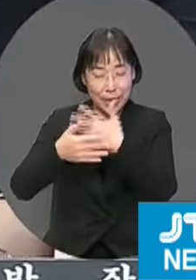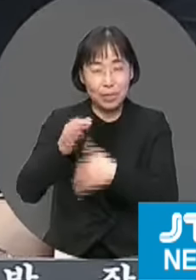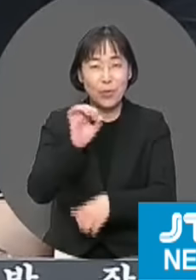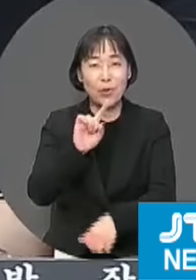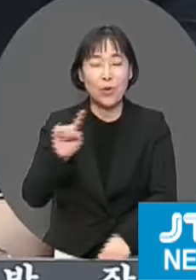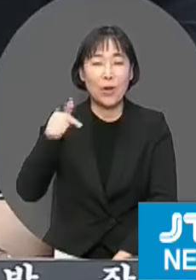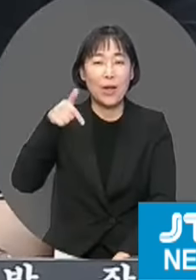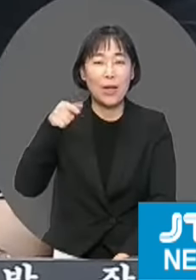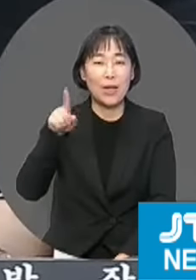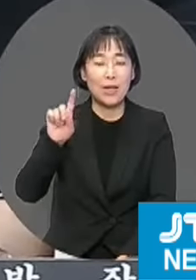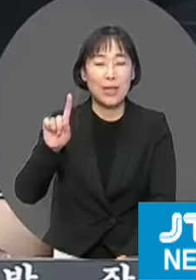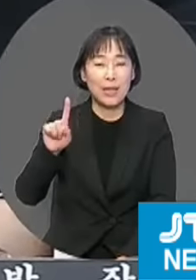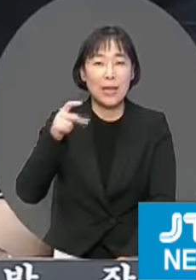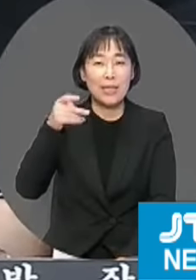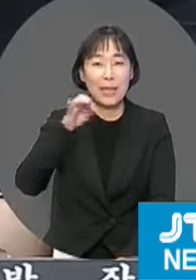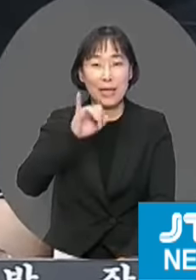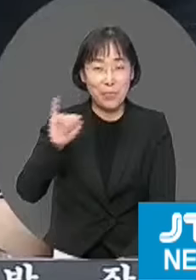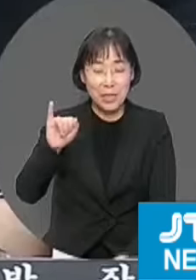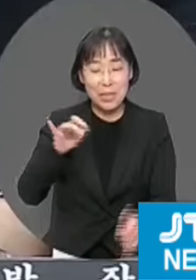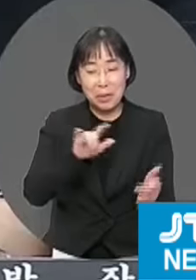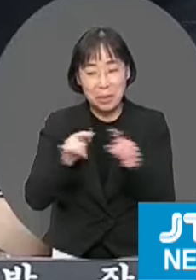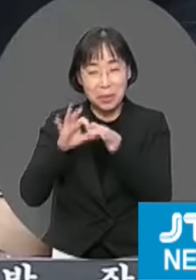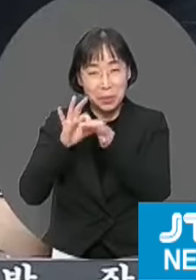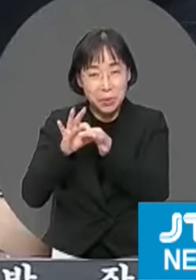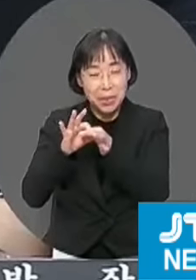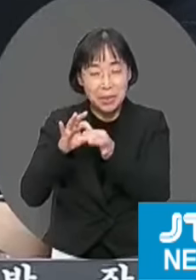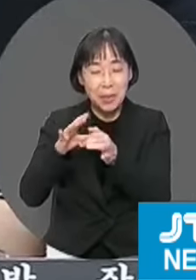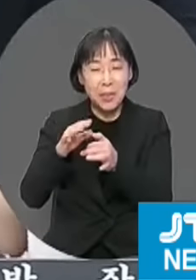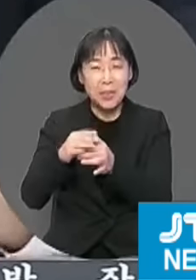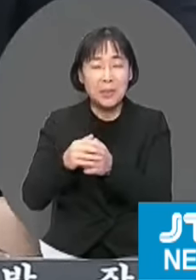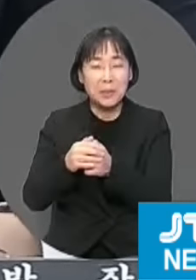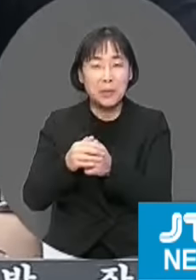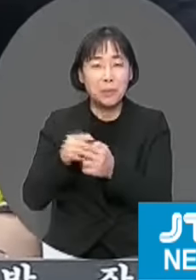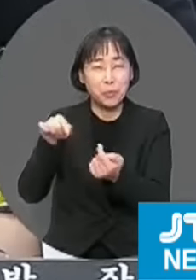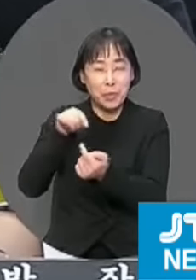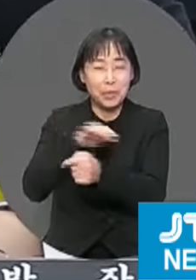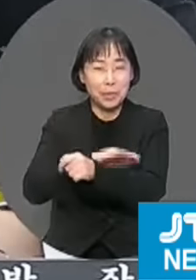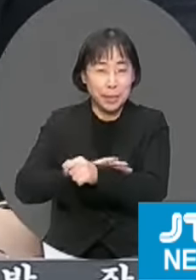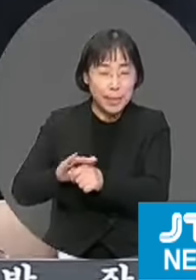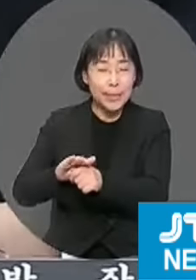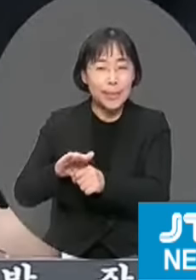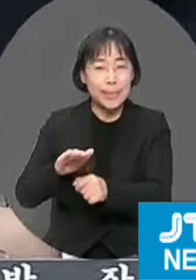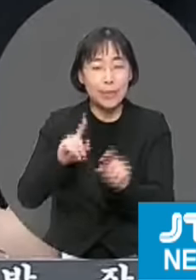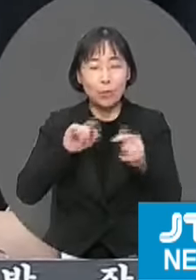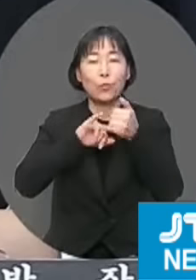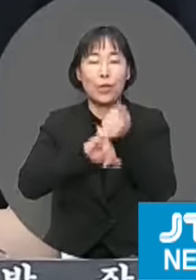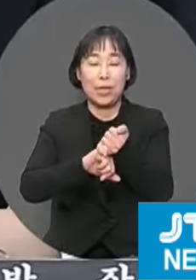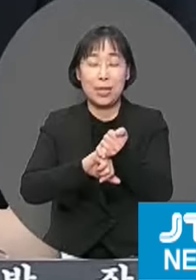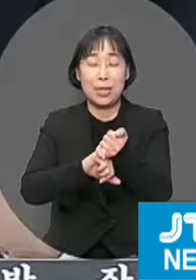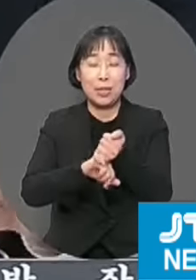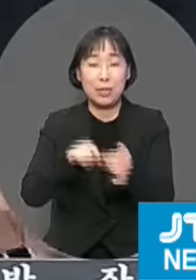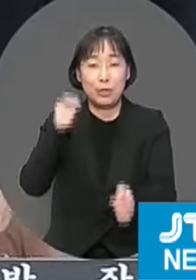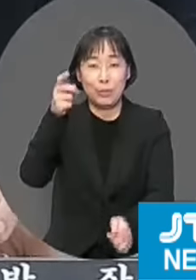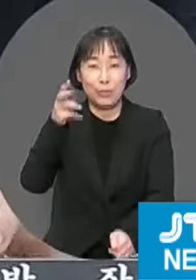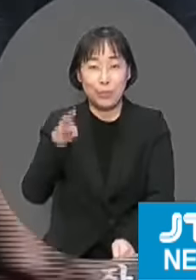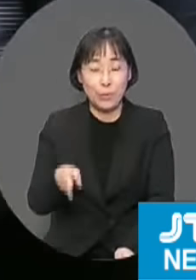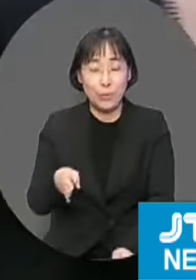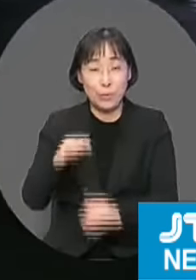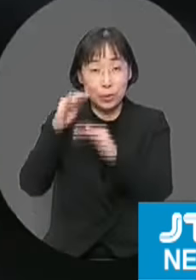사실 사회 보탬이 되게 하라 이런 그러니까 공영성 강화를 기준으로 해가지고 공약들을 냈거든요. 네. 그런데 이런 부분에 대해서 알고